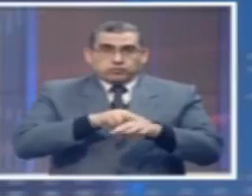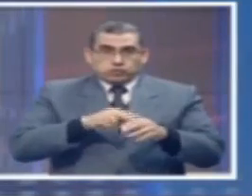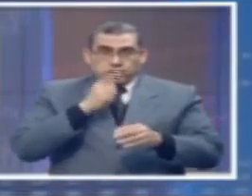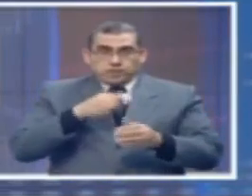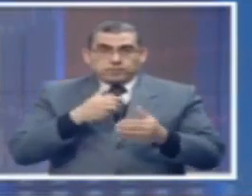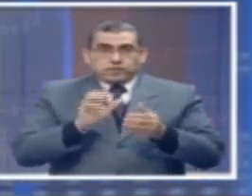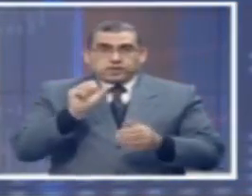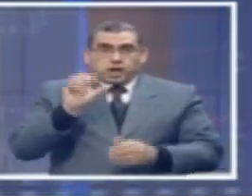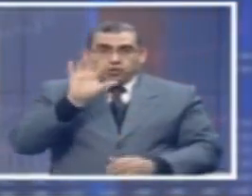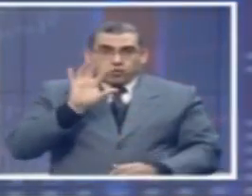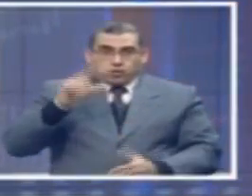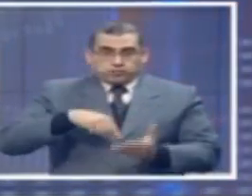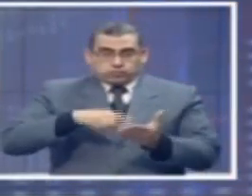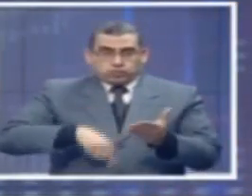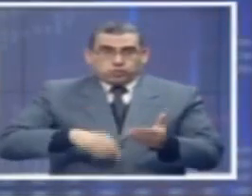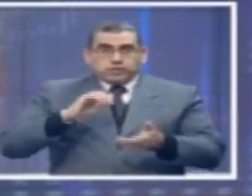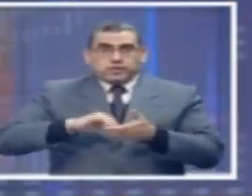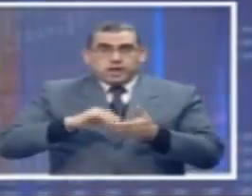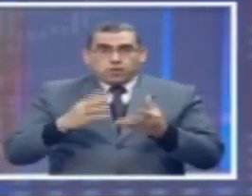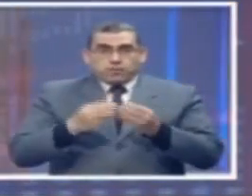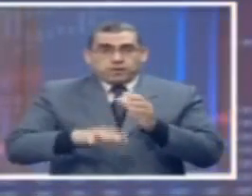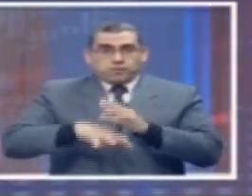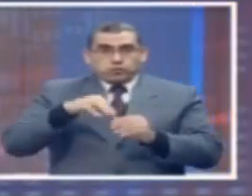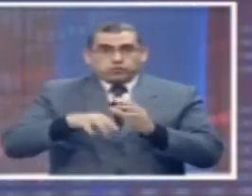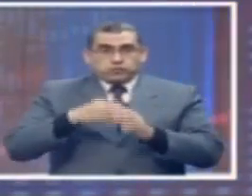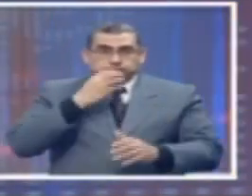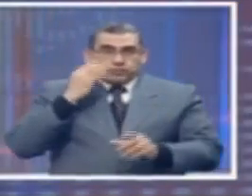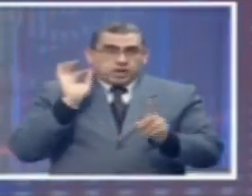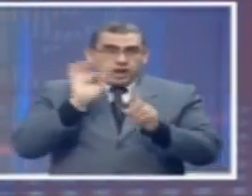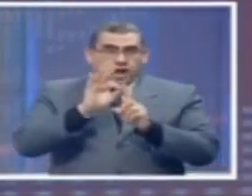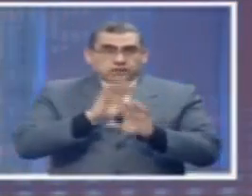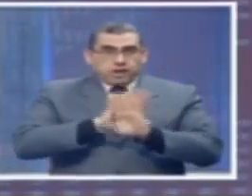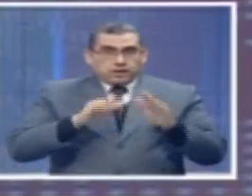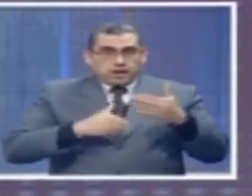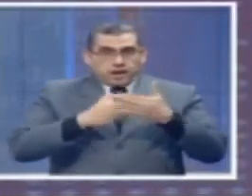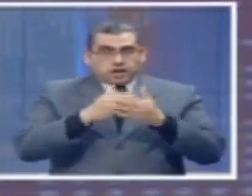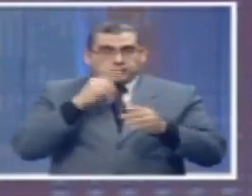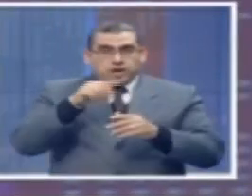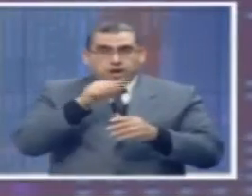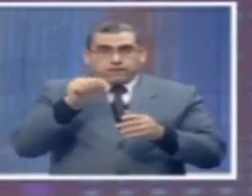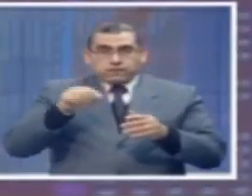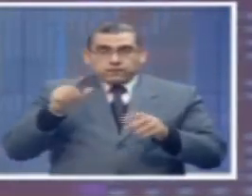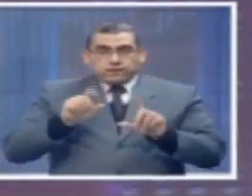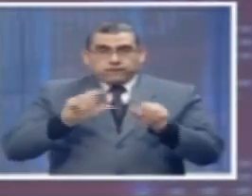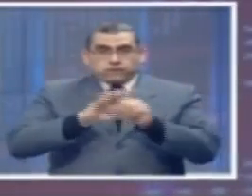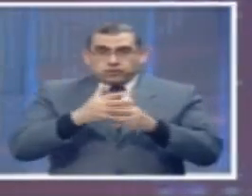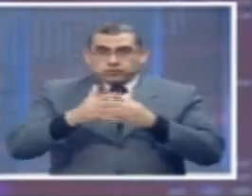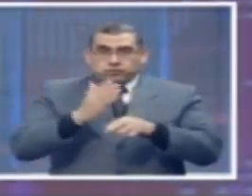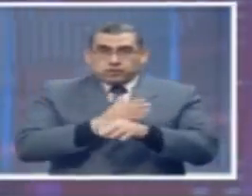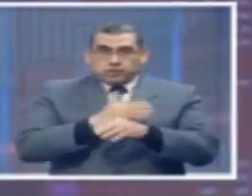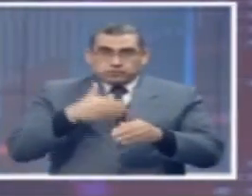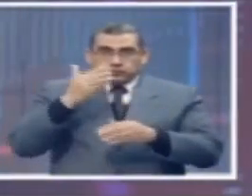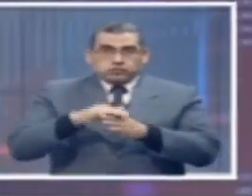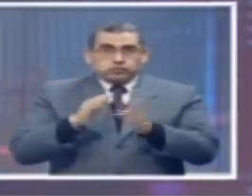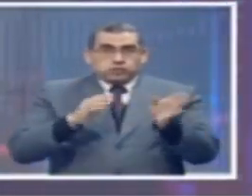الاجتماعي والاتحاد الأوروبي بروتوكول تعاون لتنفيذ مشروعات تهدف إلى الحد من الآثار السلبية لجائحة كورونا